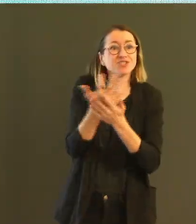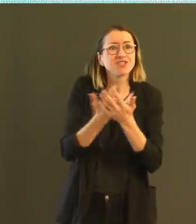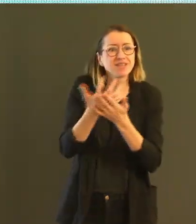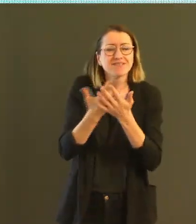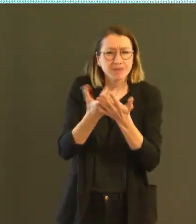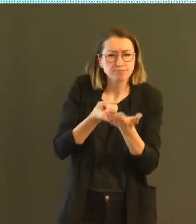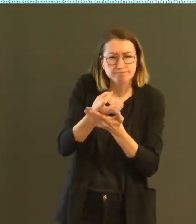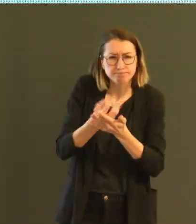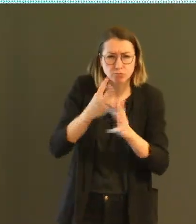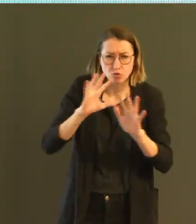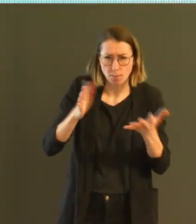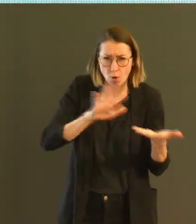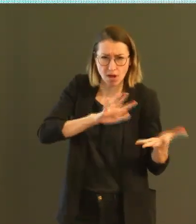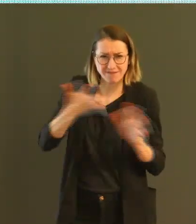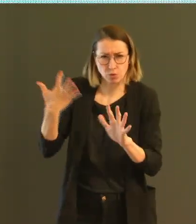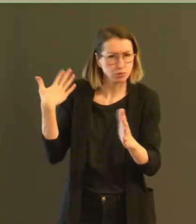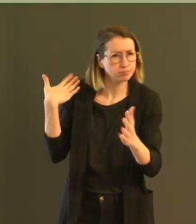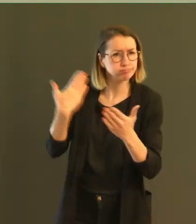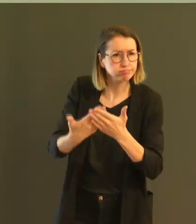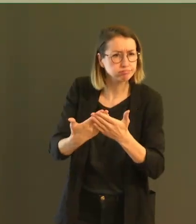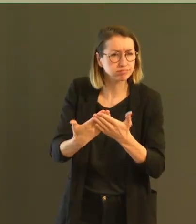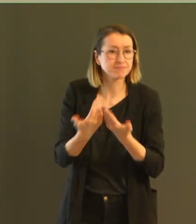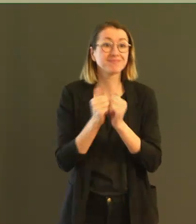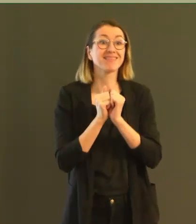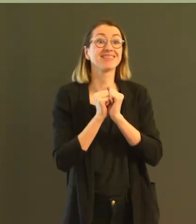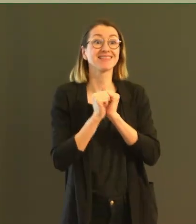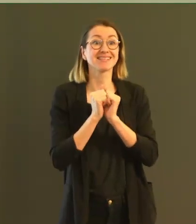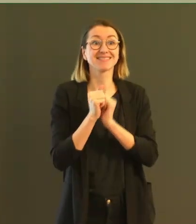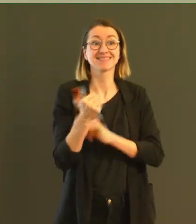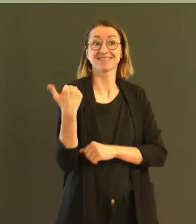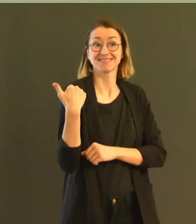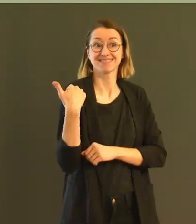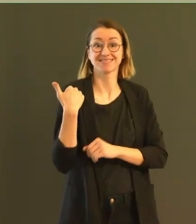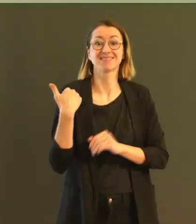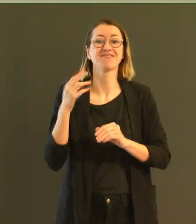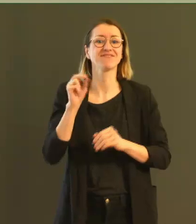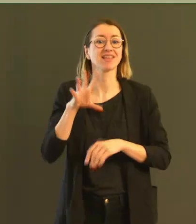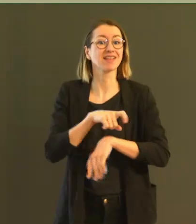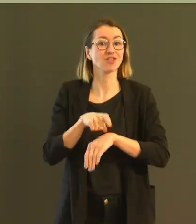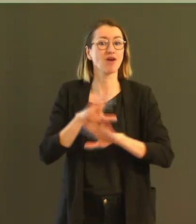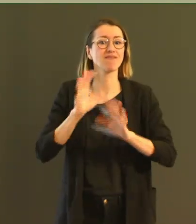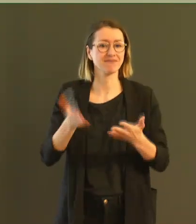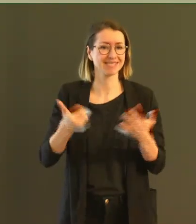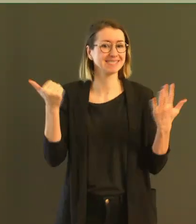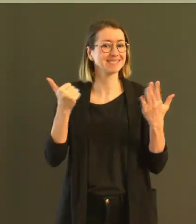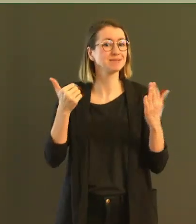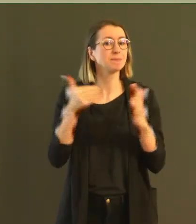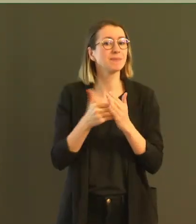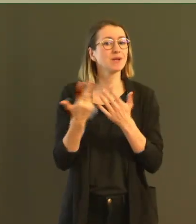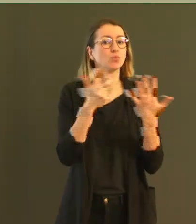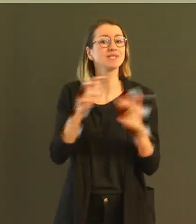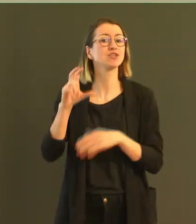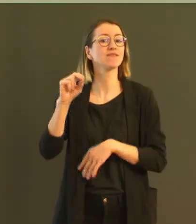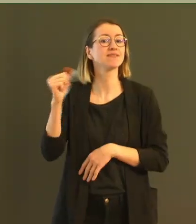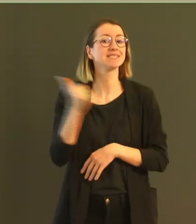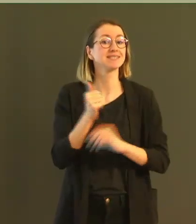tests effectués a été durant les dernières 24 heures de 6826 test